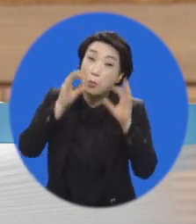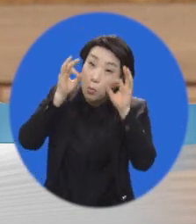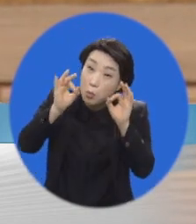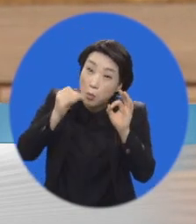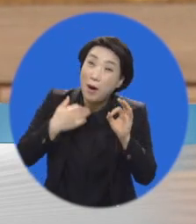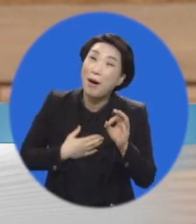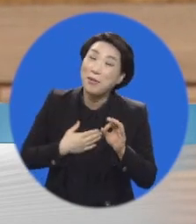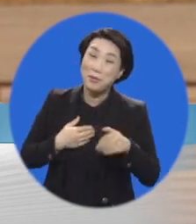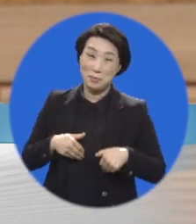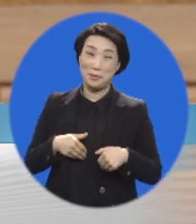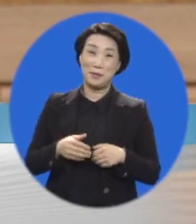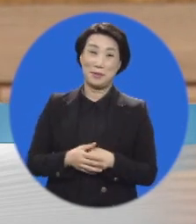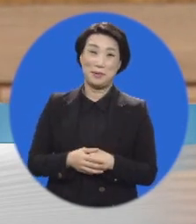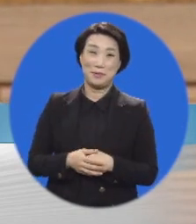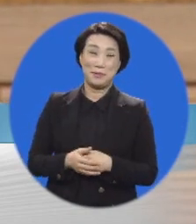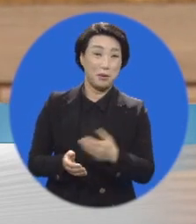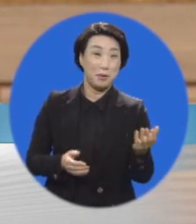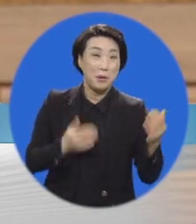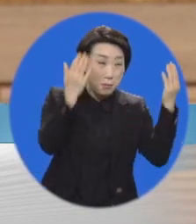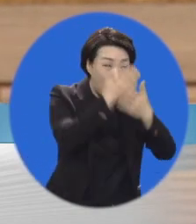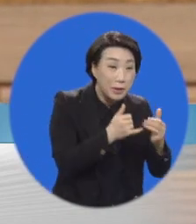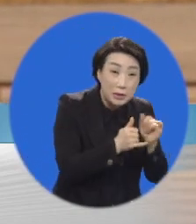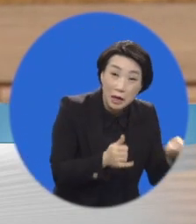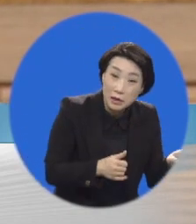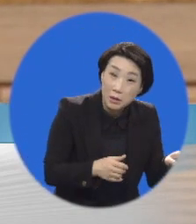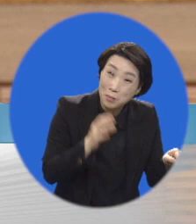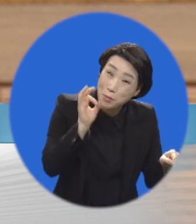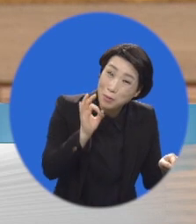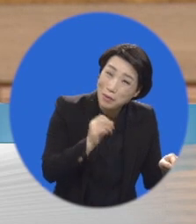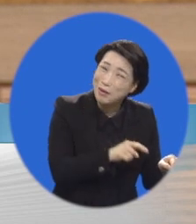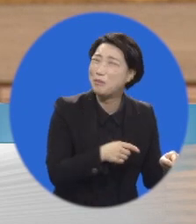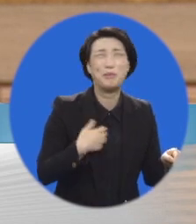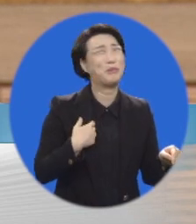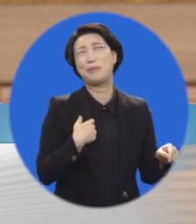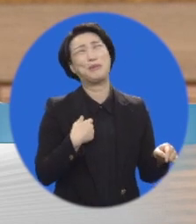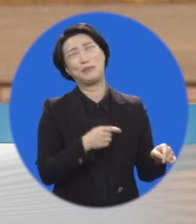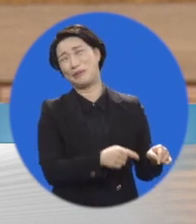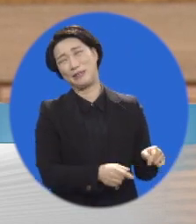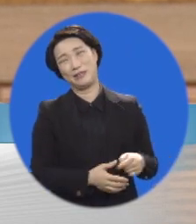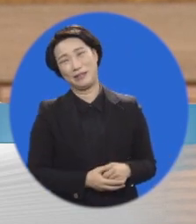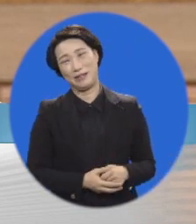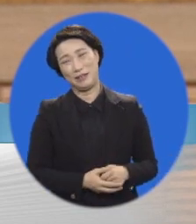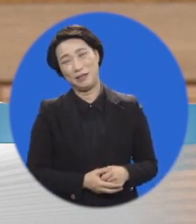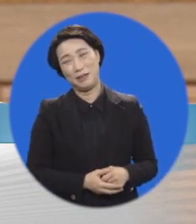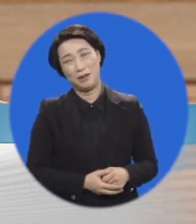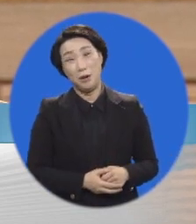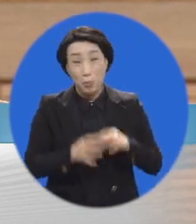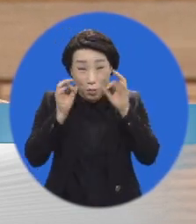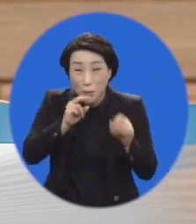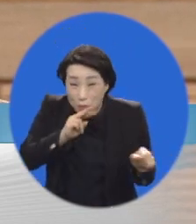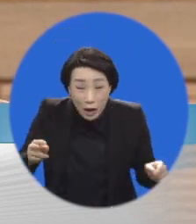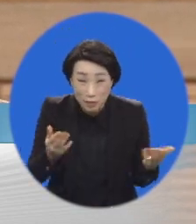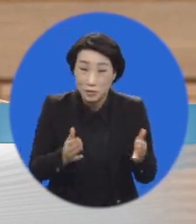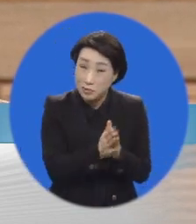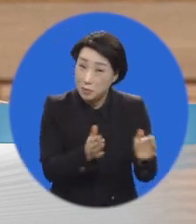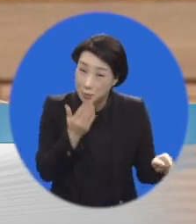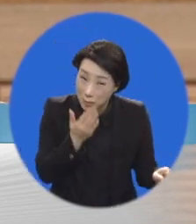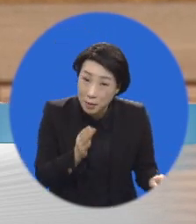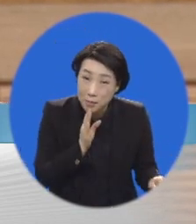되는데 뭐 밤의 인간은 보이가 돼 안 보이지 보이야 무엇으로지